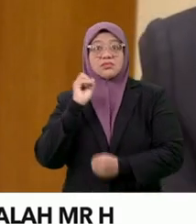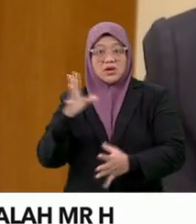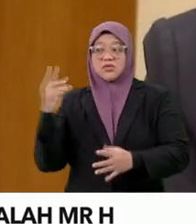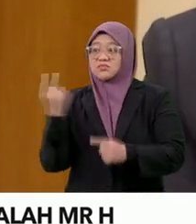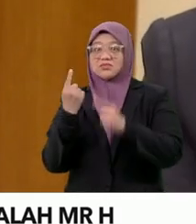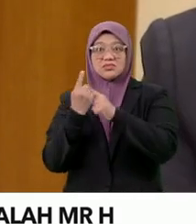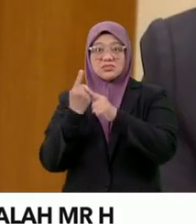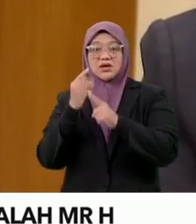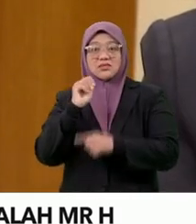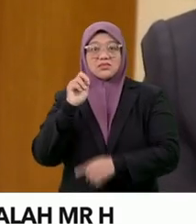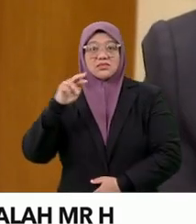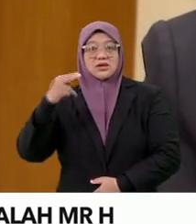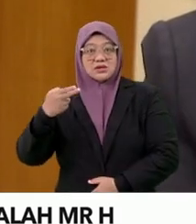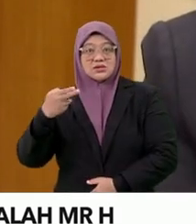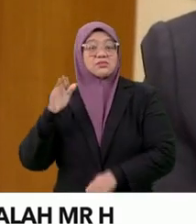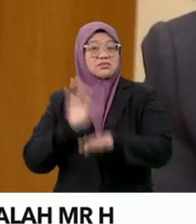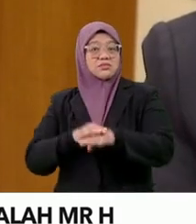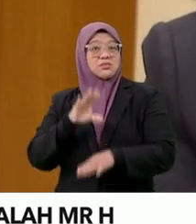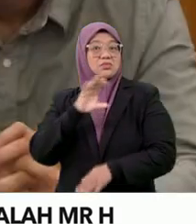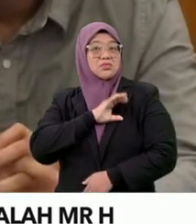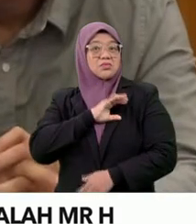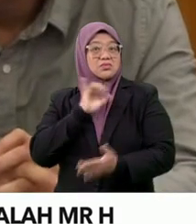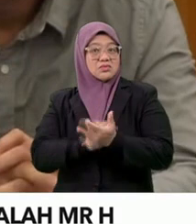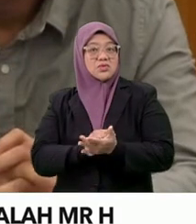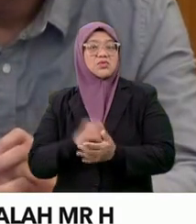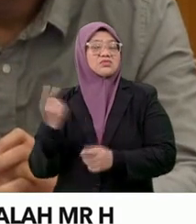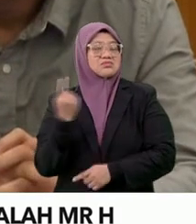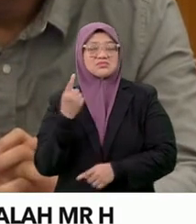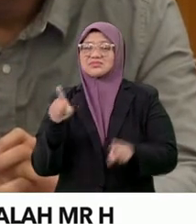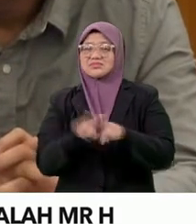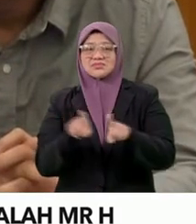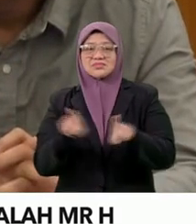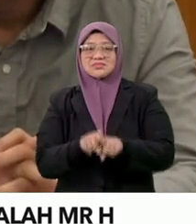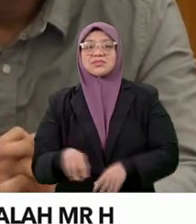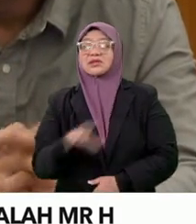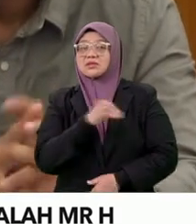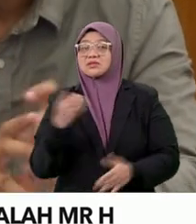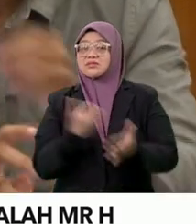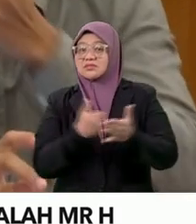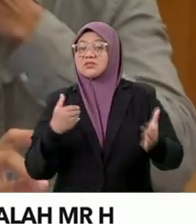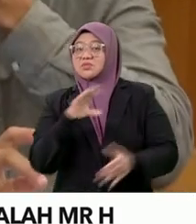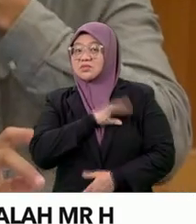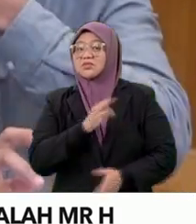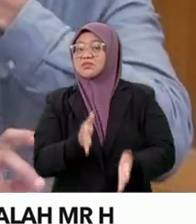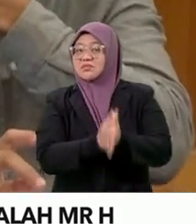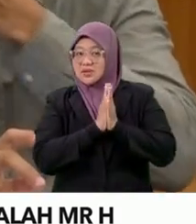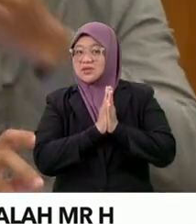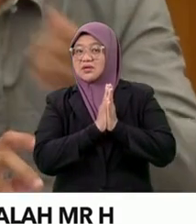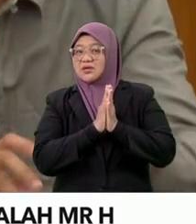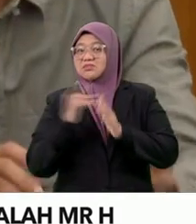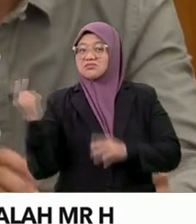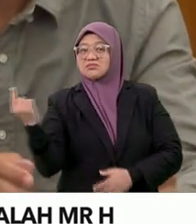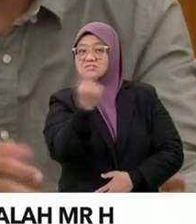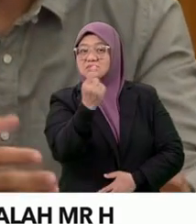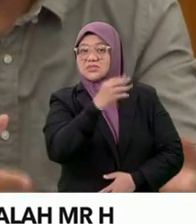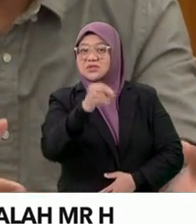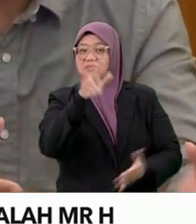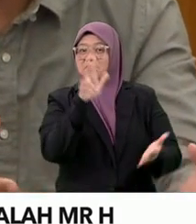sebagai Mr H yang dipanggil polis sebelum ini adalah individu yang sama katanya sebelum ini polis meminta Wahab perlu tampil dan memberi